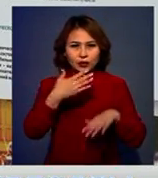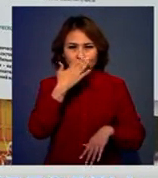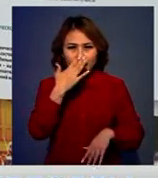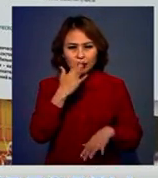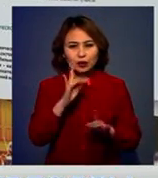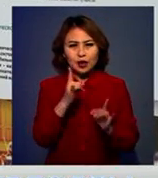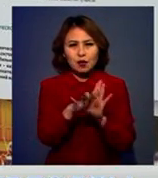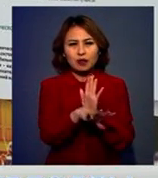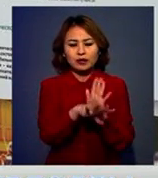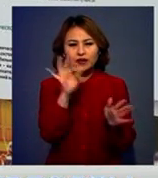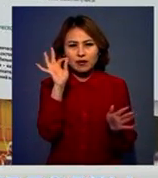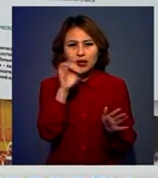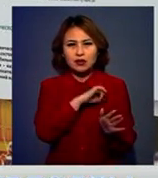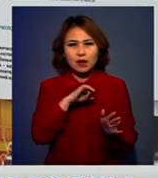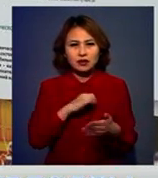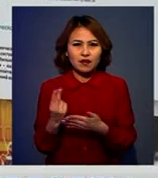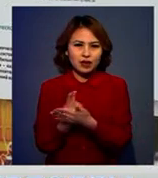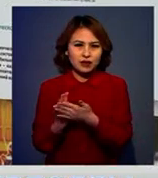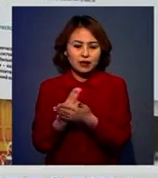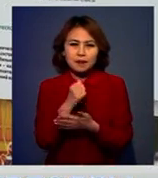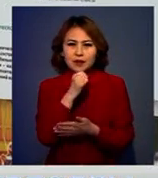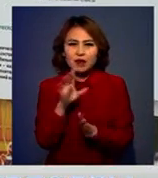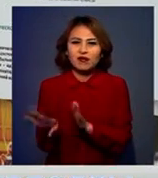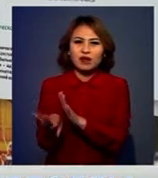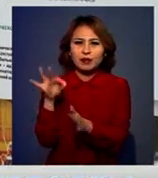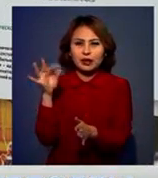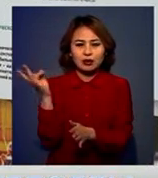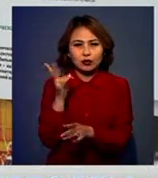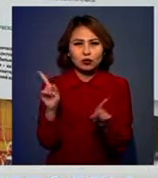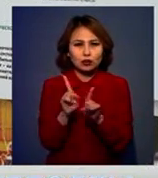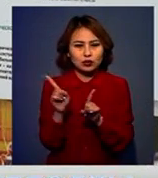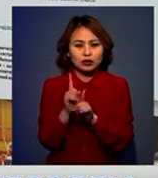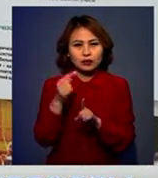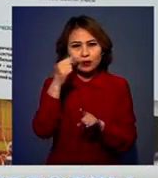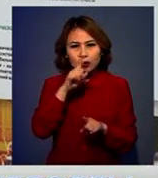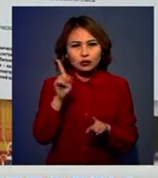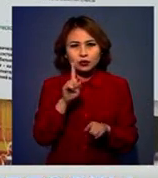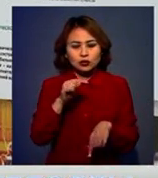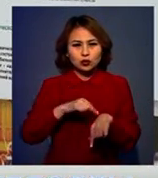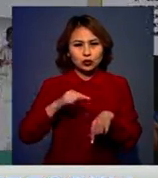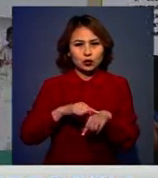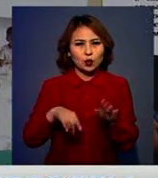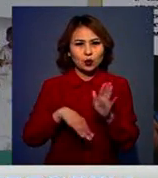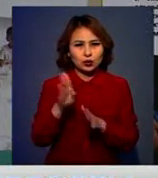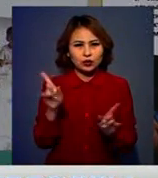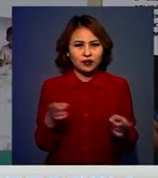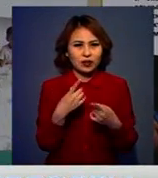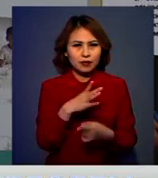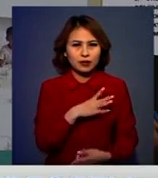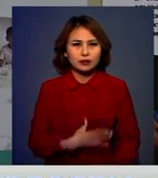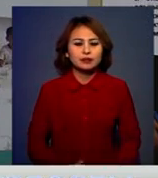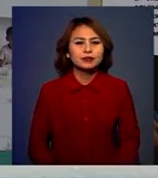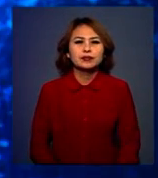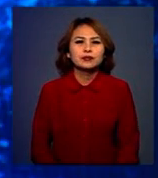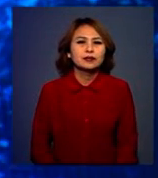соны бала таңдап, суретте соны анықтап алу керек. Бұл да бір сенсорлық набордың ішіндегі иіс сезу қабілетін дамытуға арналған құралдар.